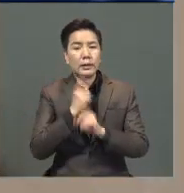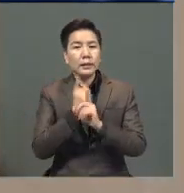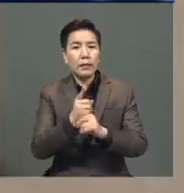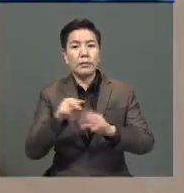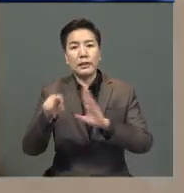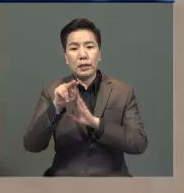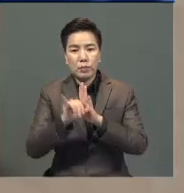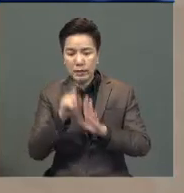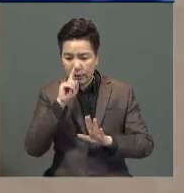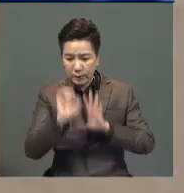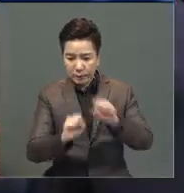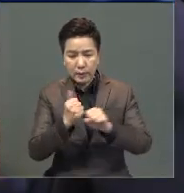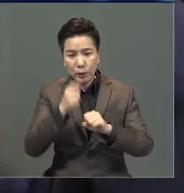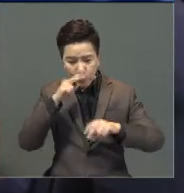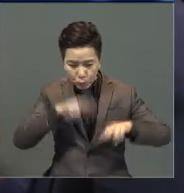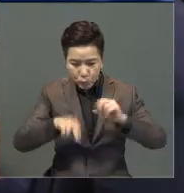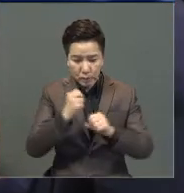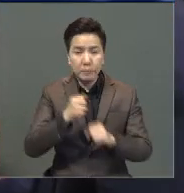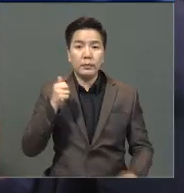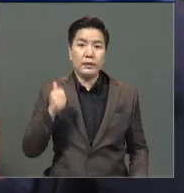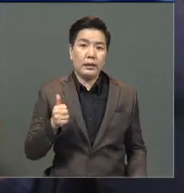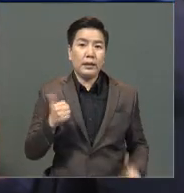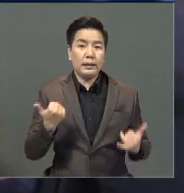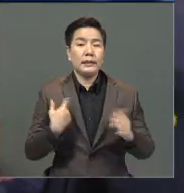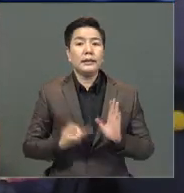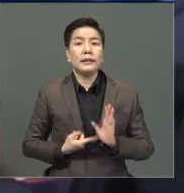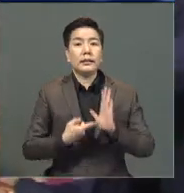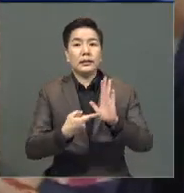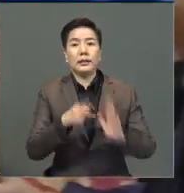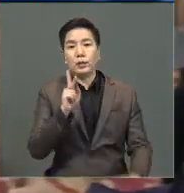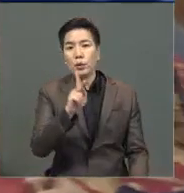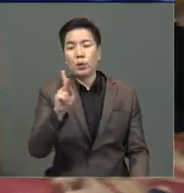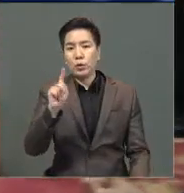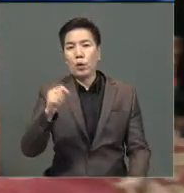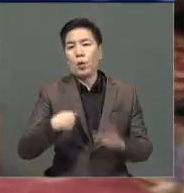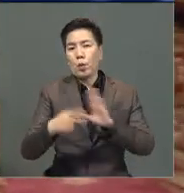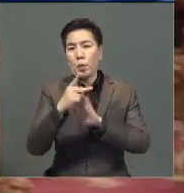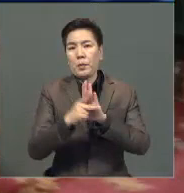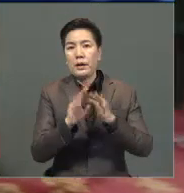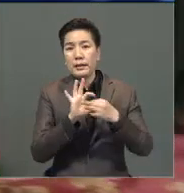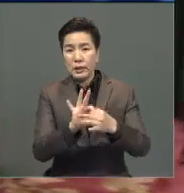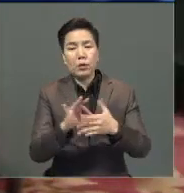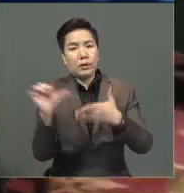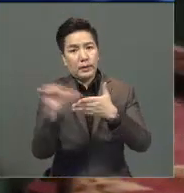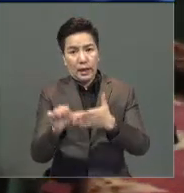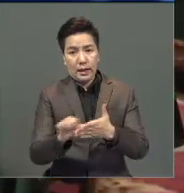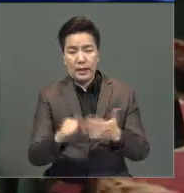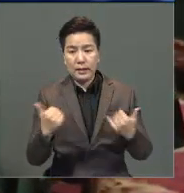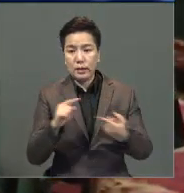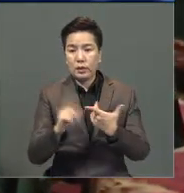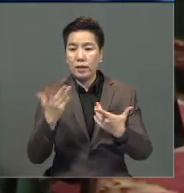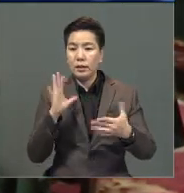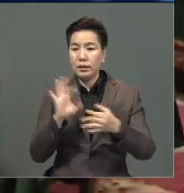นโยบายซึ่งสามารถจับต้องได้ตรวจสอบการทำงานได้ครับโดยเสนอให้กกต.นั้นแก้ไขกฎหมายที่เกี่ยวข้องกับเรื่องของท้องถิ่น